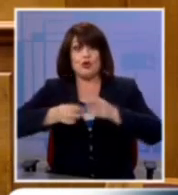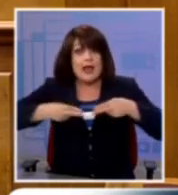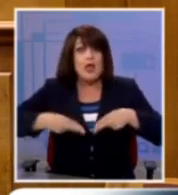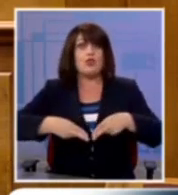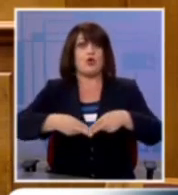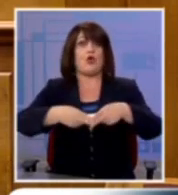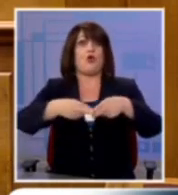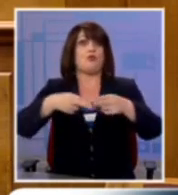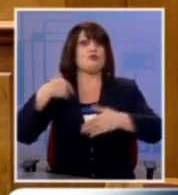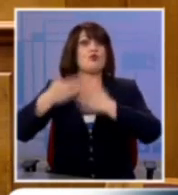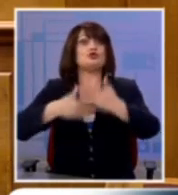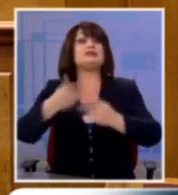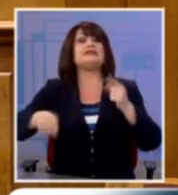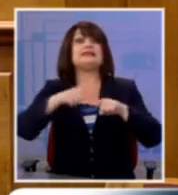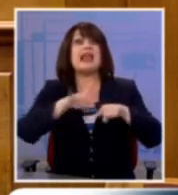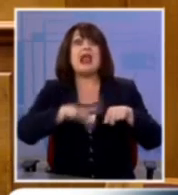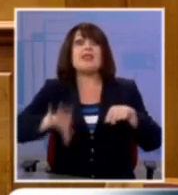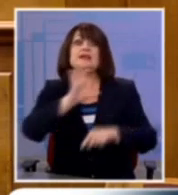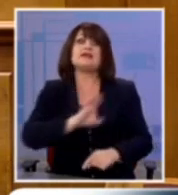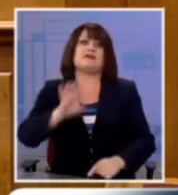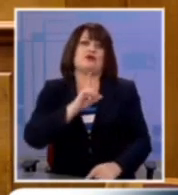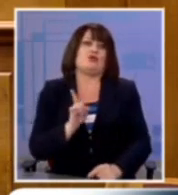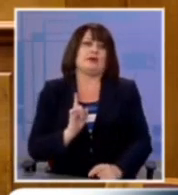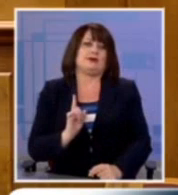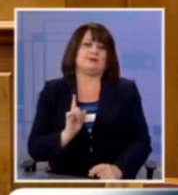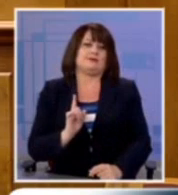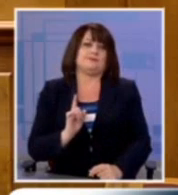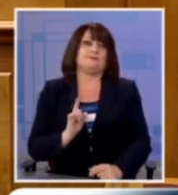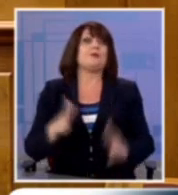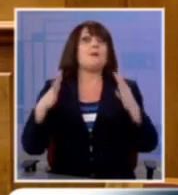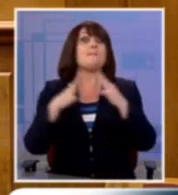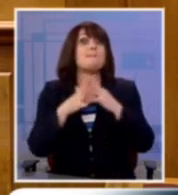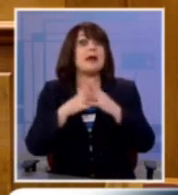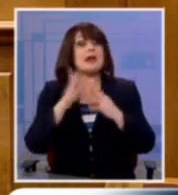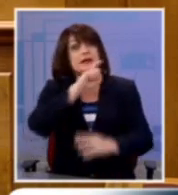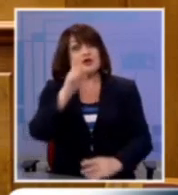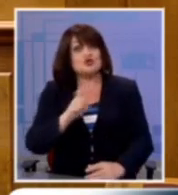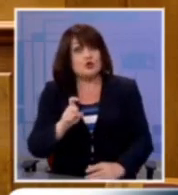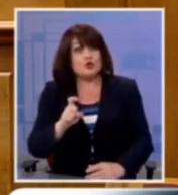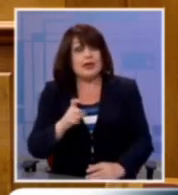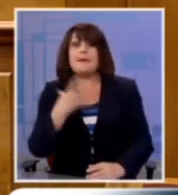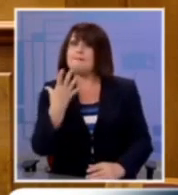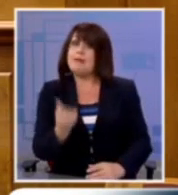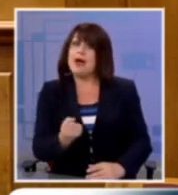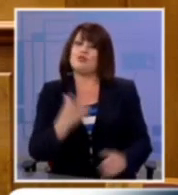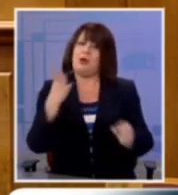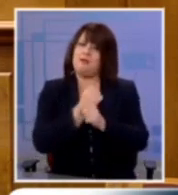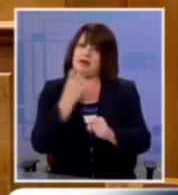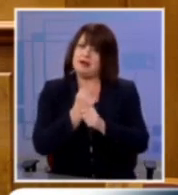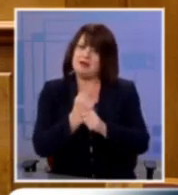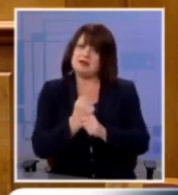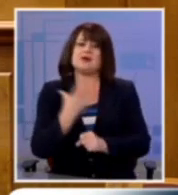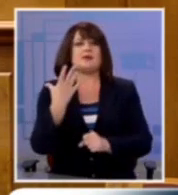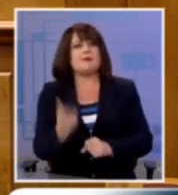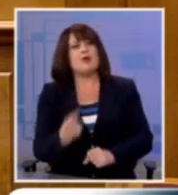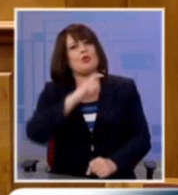του λαού, της χώρας και της Ευρώπης. Στις μάχες και στη ζωή υπάρχουν επιτυχίες,